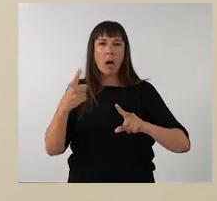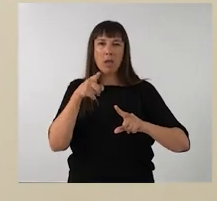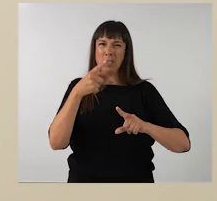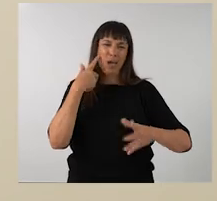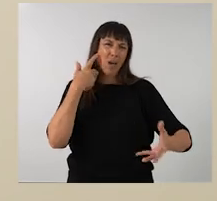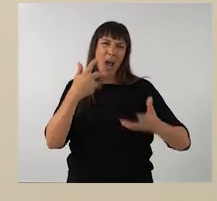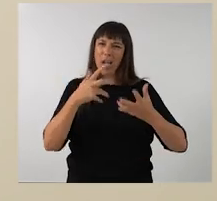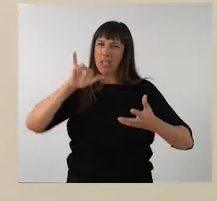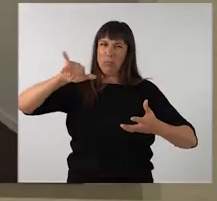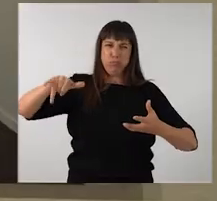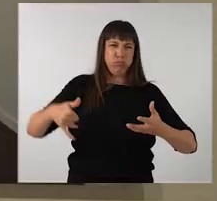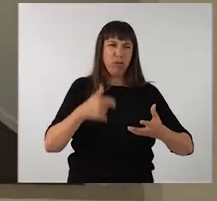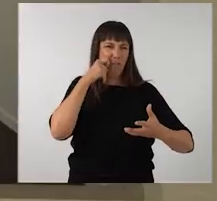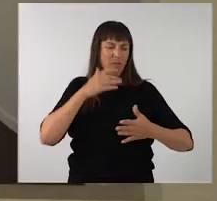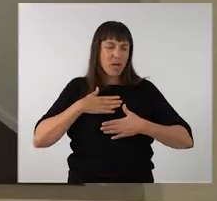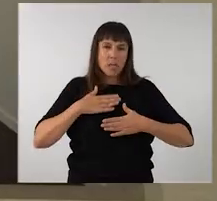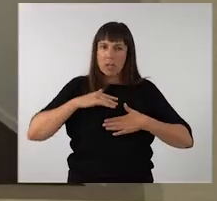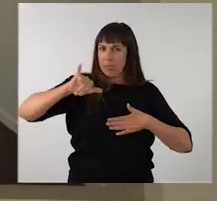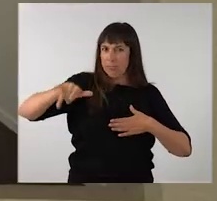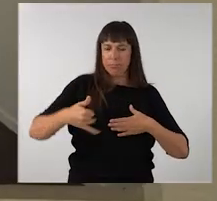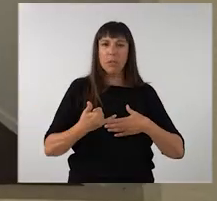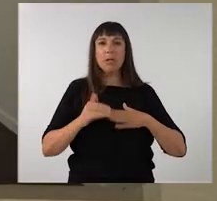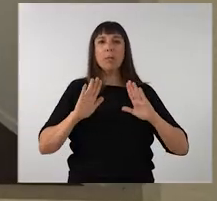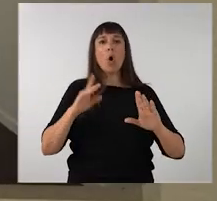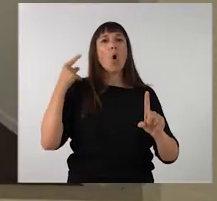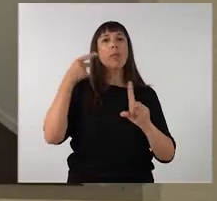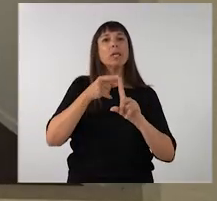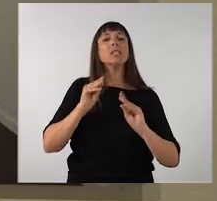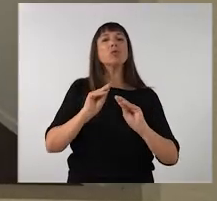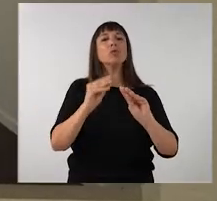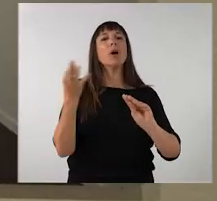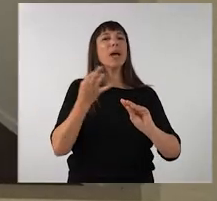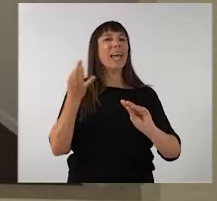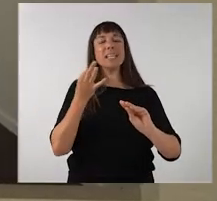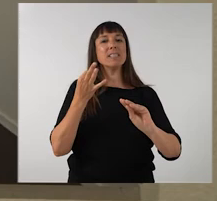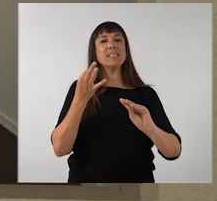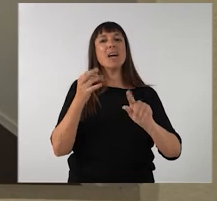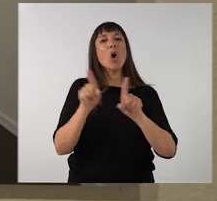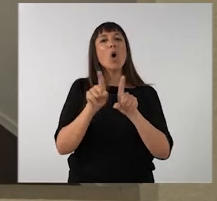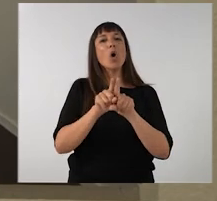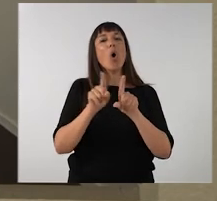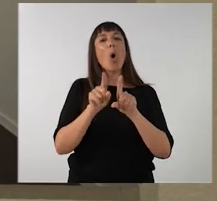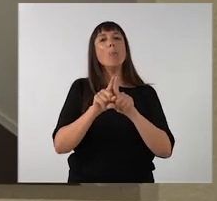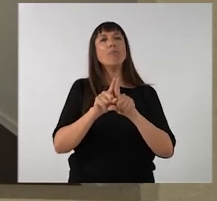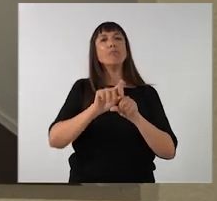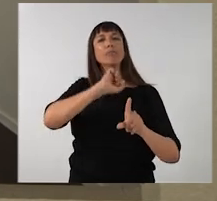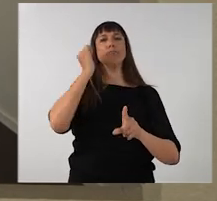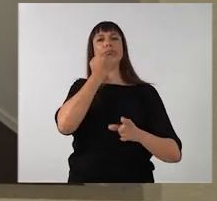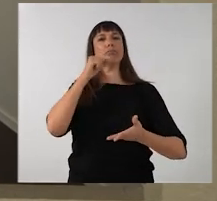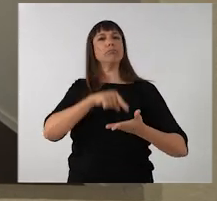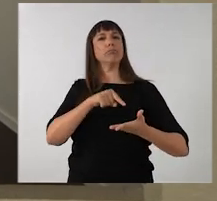No? És una performance extenuant, físicament molt cansada, i el que ell volia amb aquest treball era una